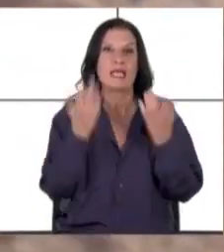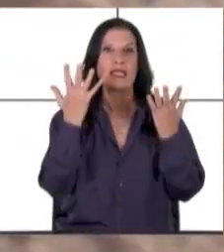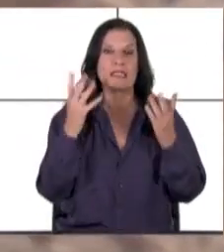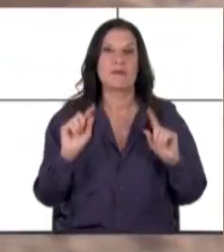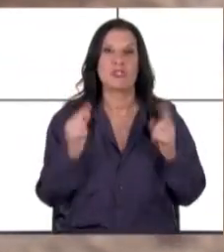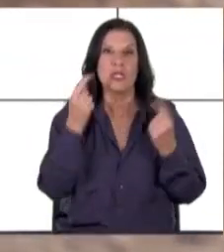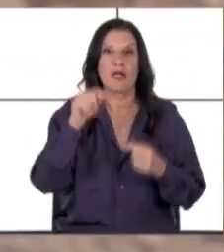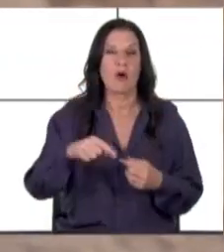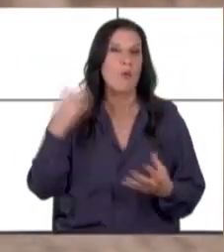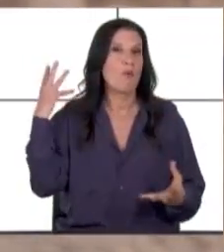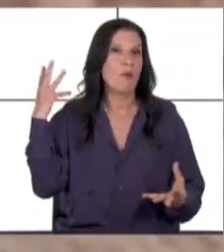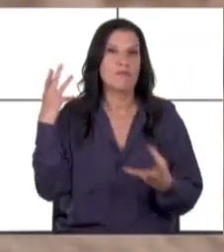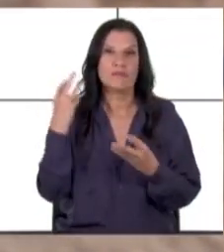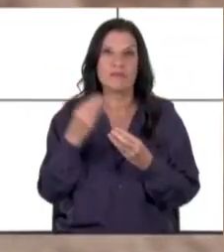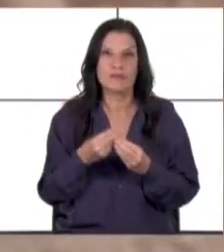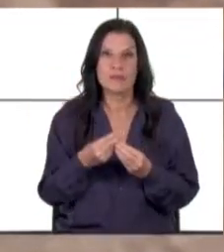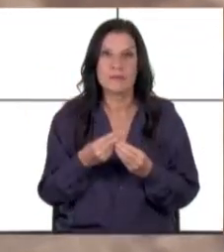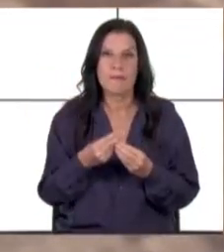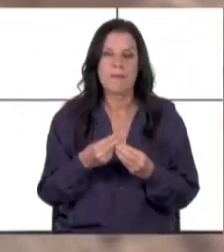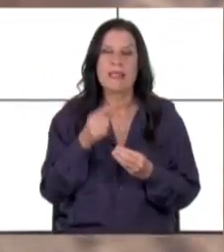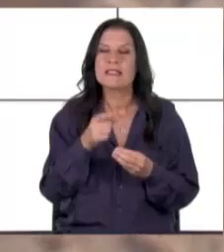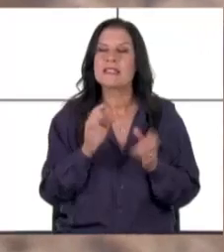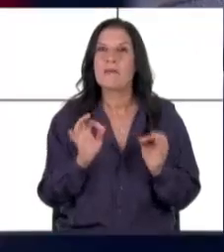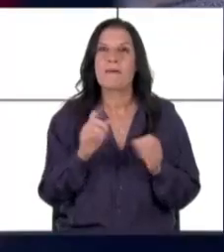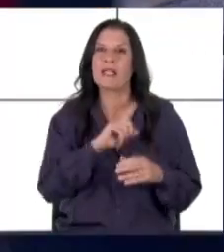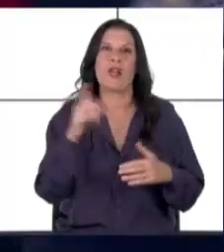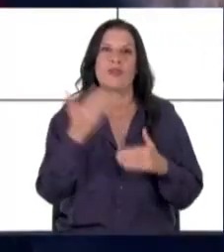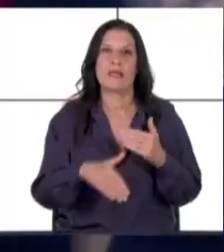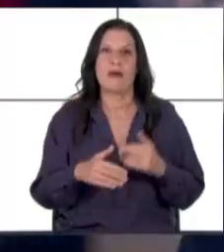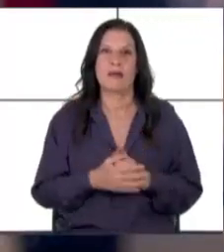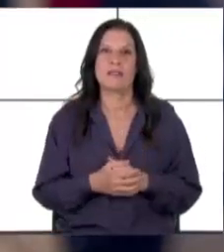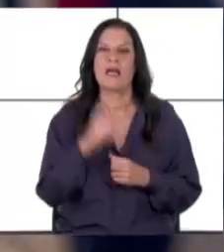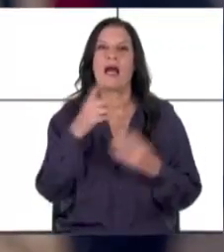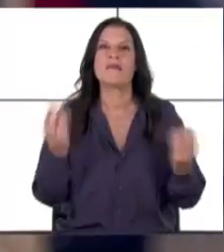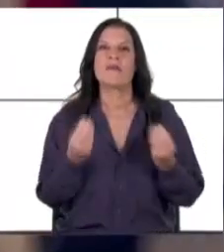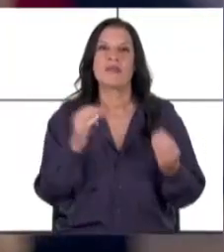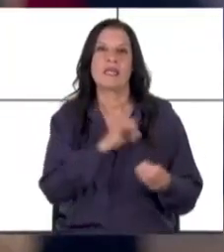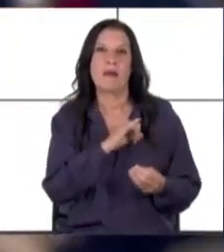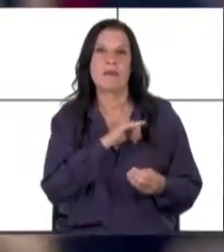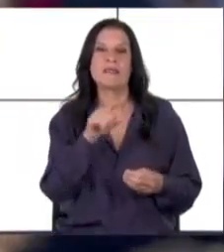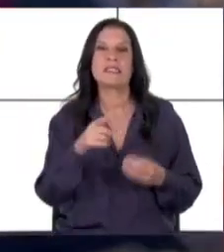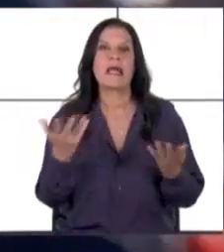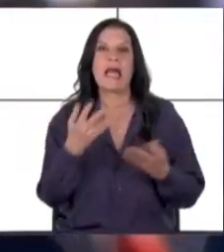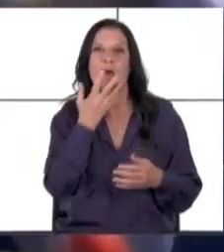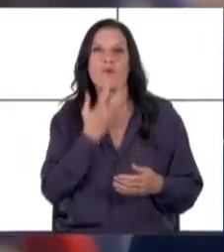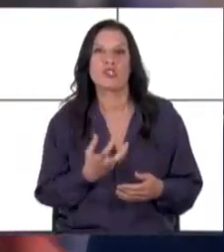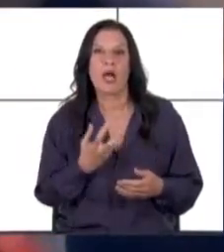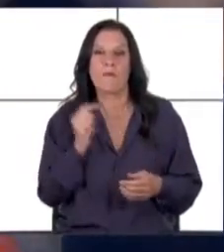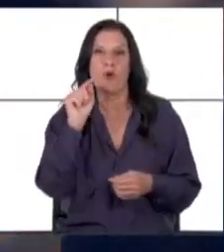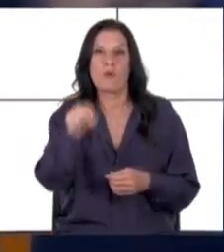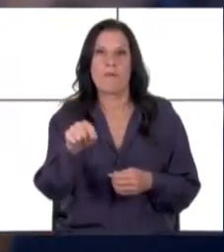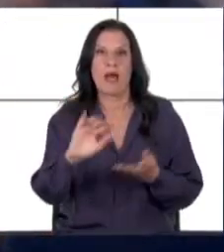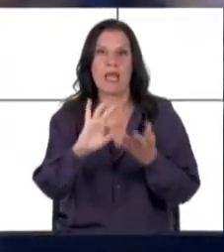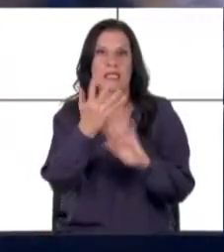מאז הגילויים הם בלתי נגמרים. אחד מהדברים המעניינים איך שמשה רבנו הגיע לסנה, הוא היה